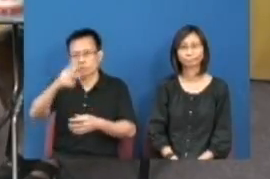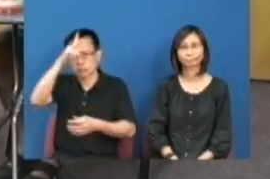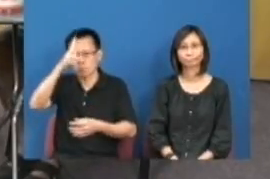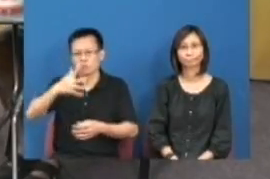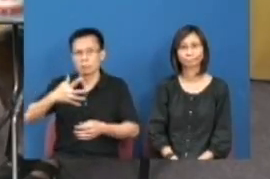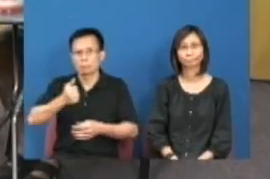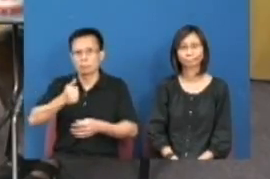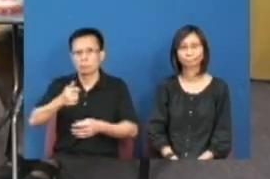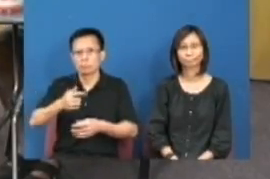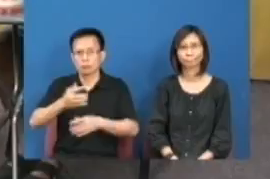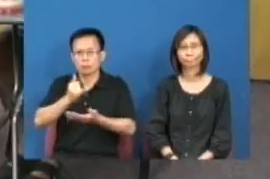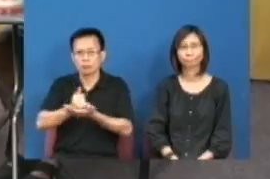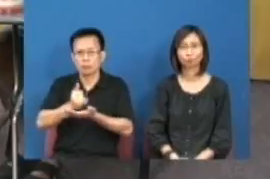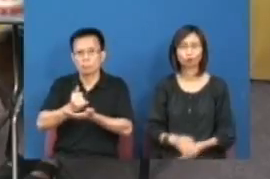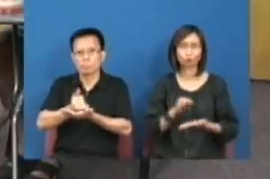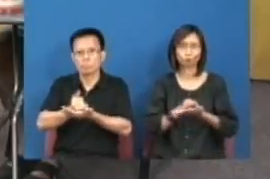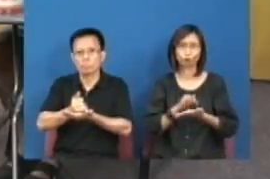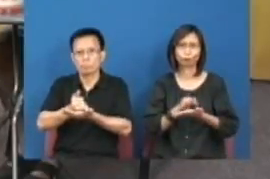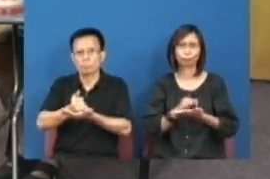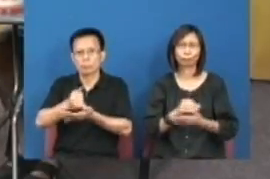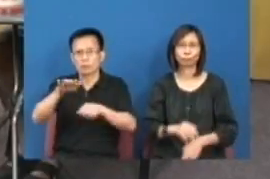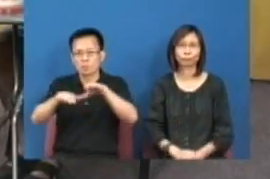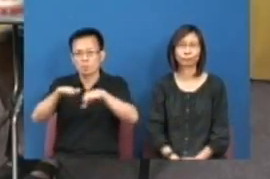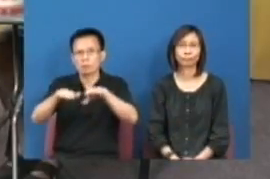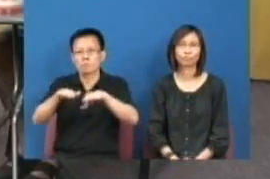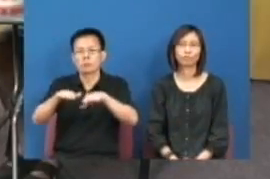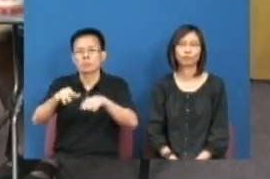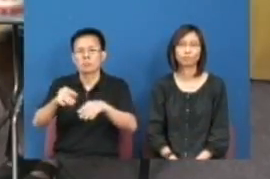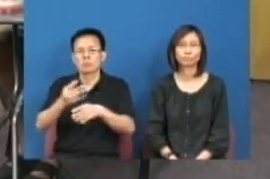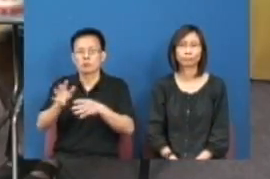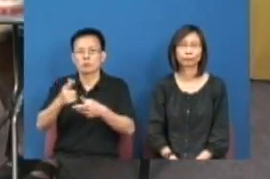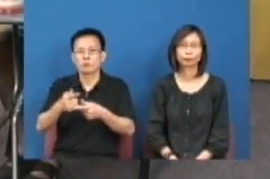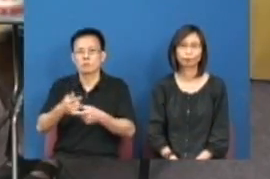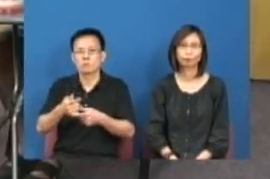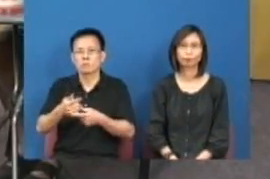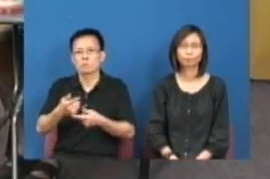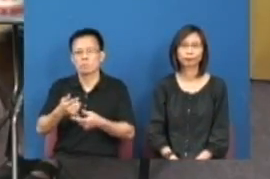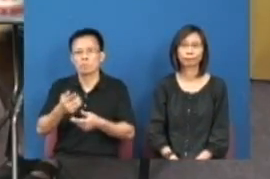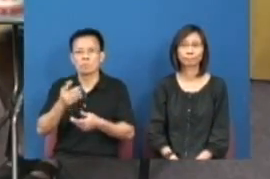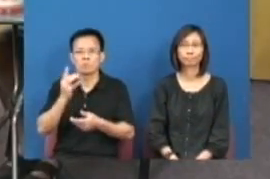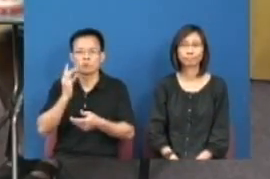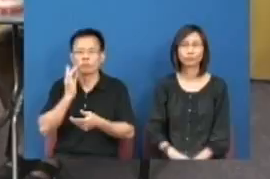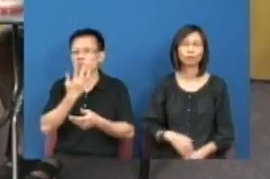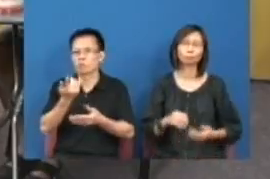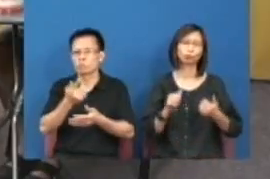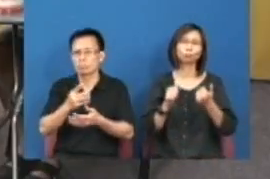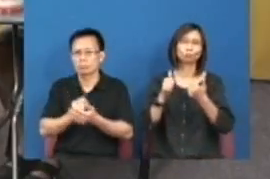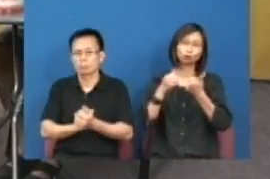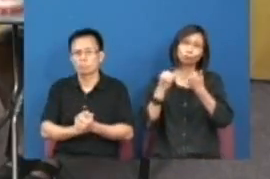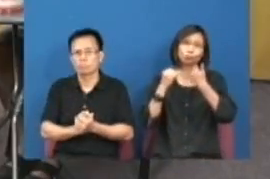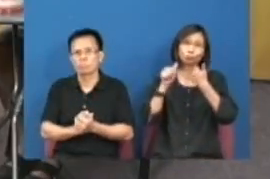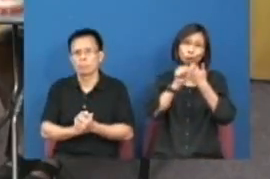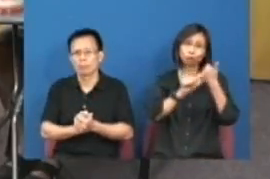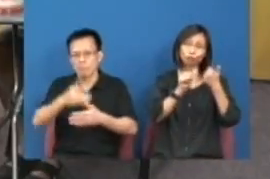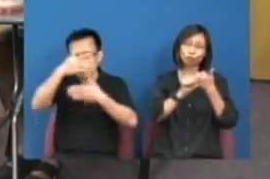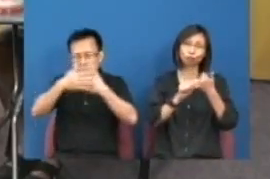嗰個 位置 位階差唔多啦，咁所以就冇直接即係你叫佢唔喐嘅，係咪？ 即係唔係一個從屬關係啦？係 啦，唔係你表面